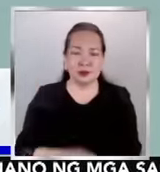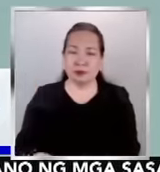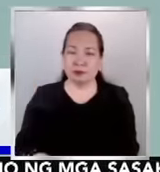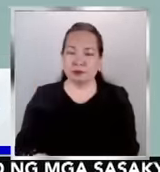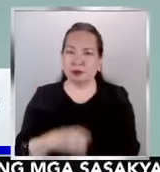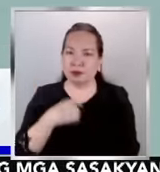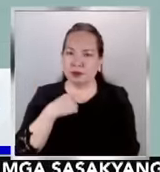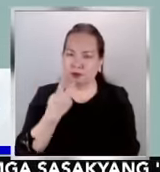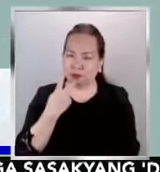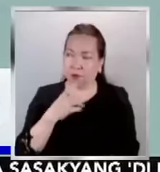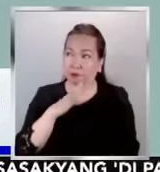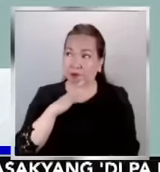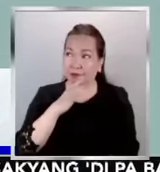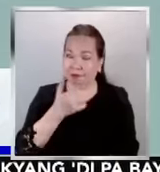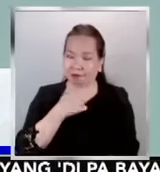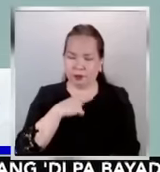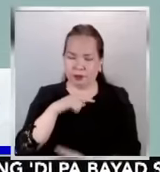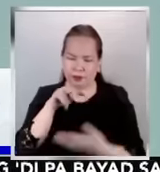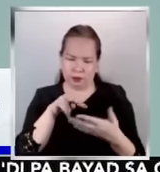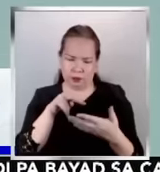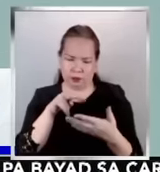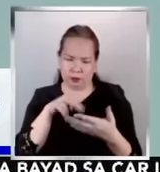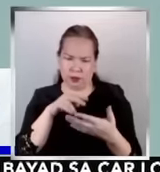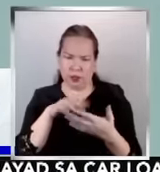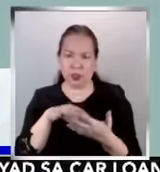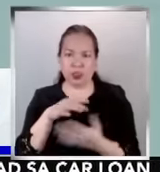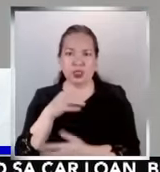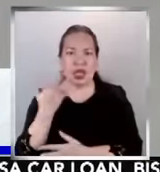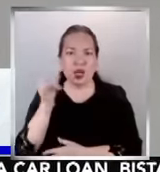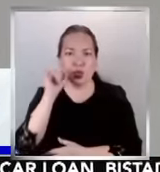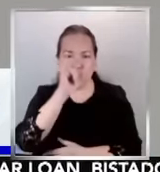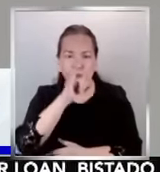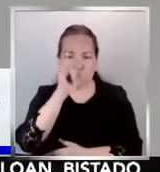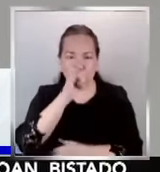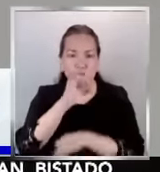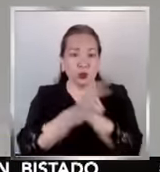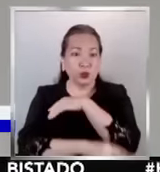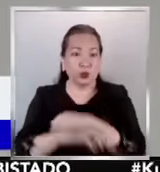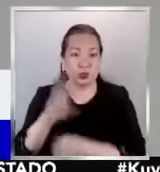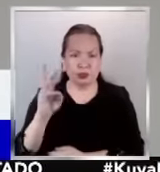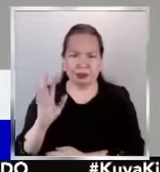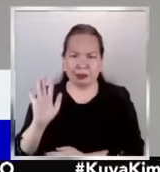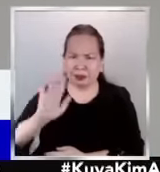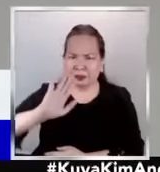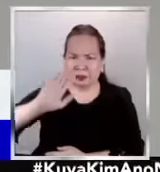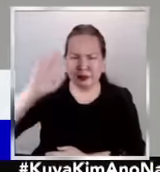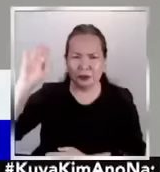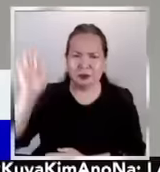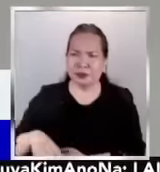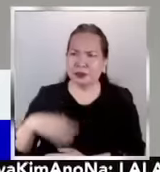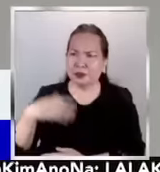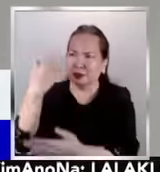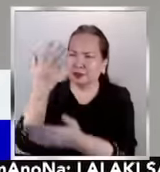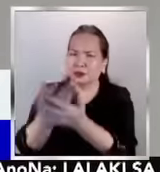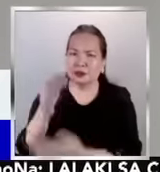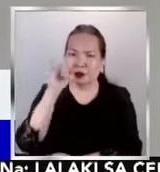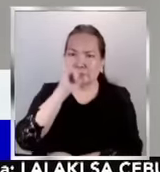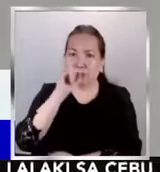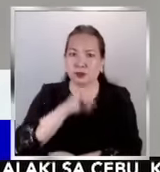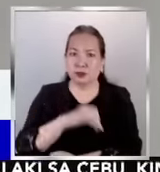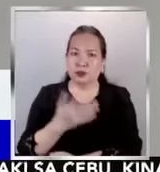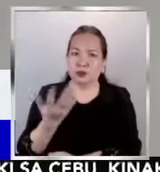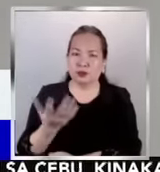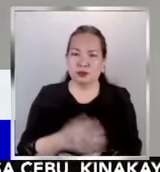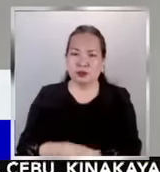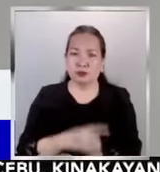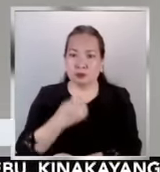ko is from galing ilo-ilo daw region 6 never ako napunta sa Iloilo at sabi pa doon